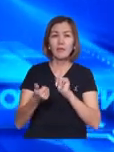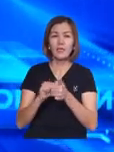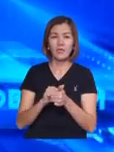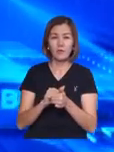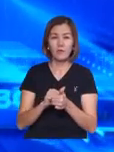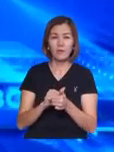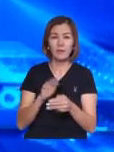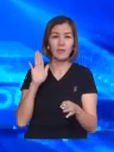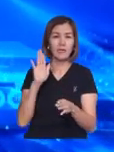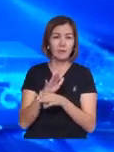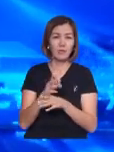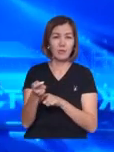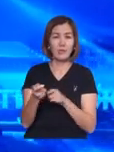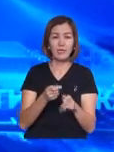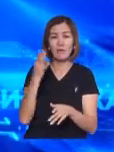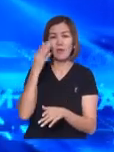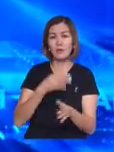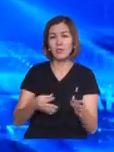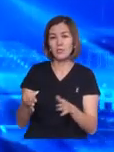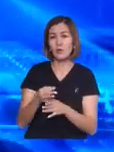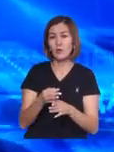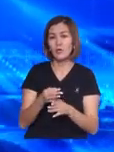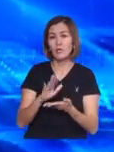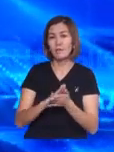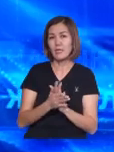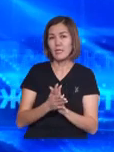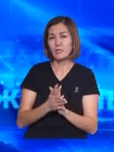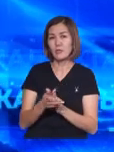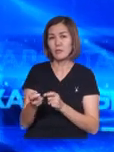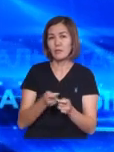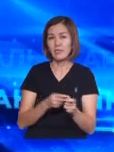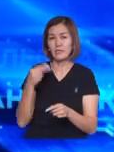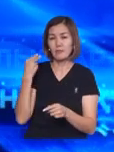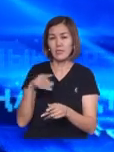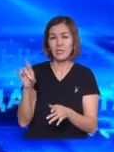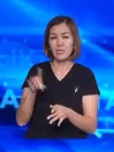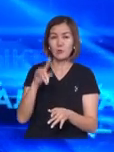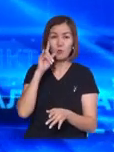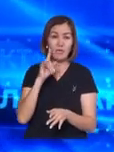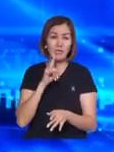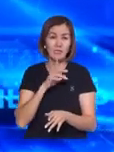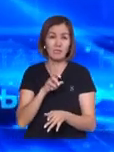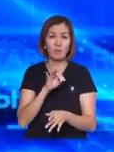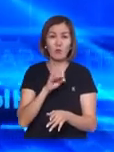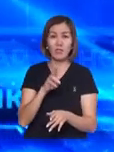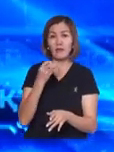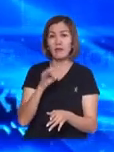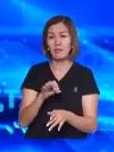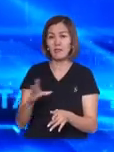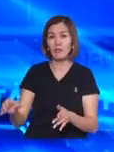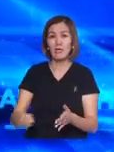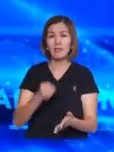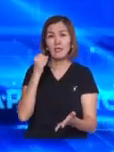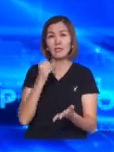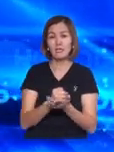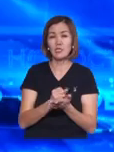Кадровые перестановки. Распоряжением Аким Алматинской области по согласованию с администрацией президента Республики Казахстан Болат